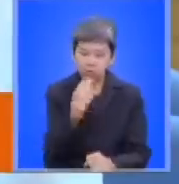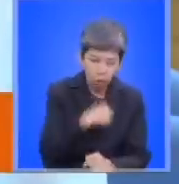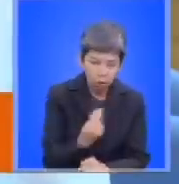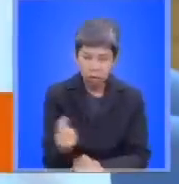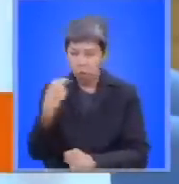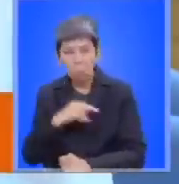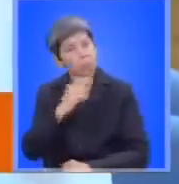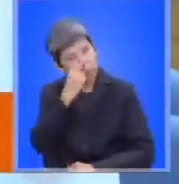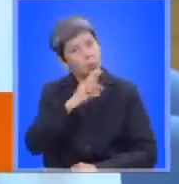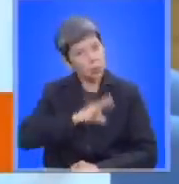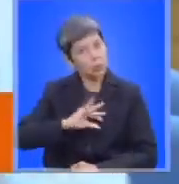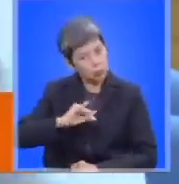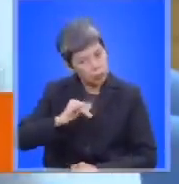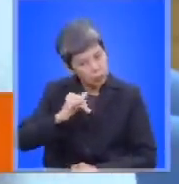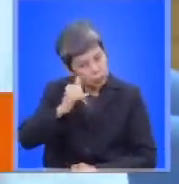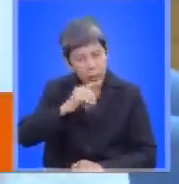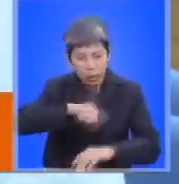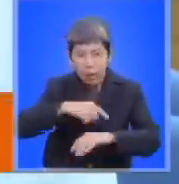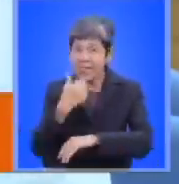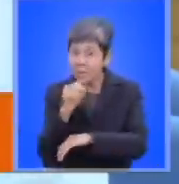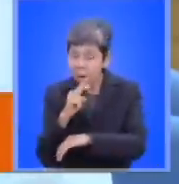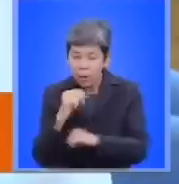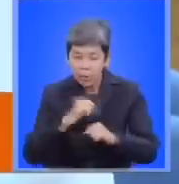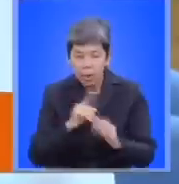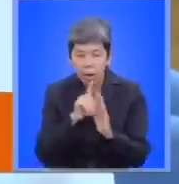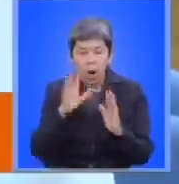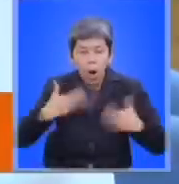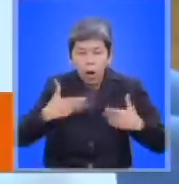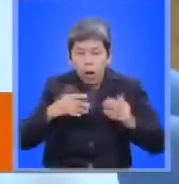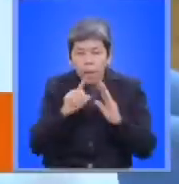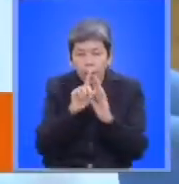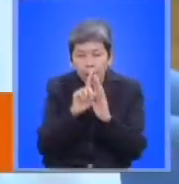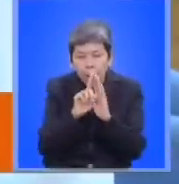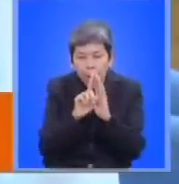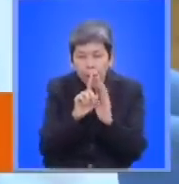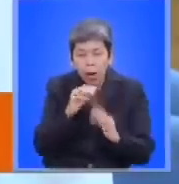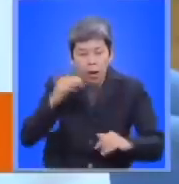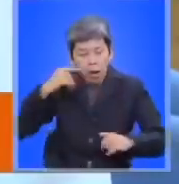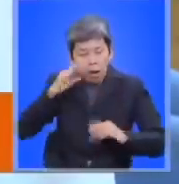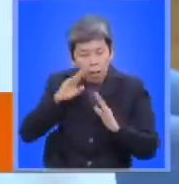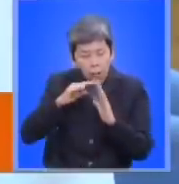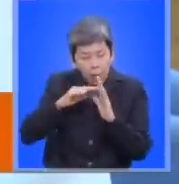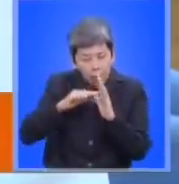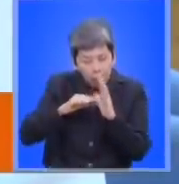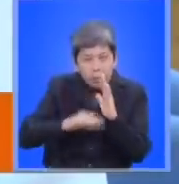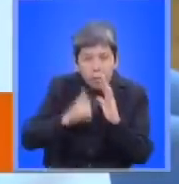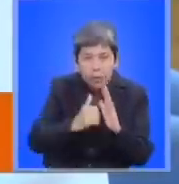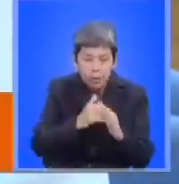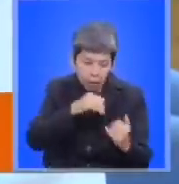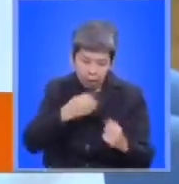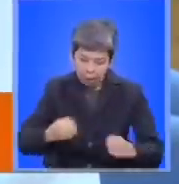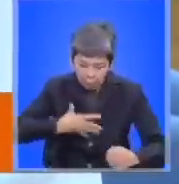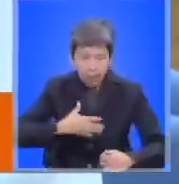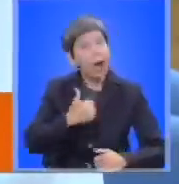ก็ดีขึ้นชัดเจน12ชั่วโมงไข้เริ่มลด24ชั่วโมงเอ็กซเรย์ดีขึ้น48ชั่วโมงผลแลบเป็น